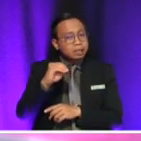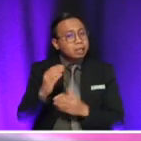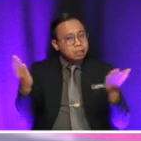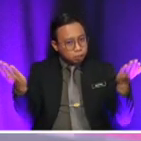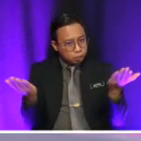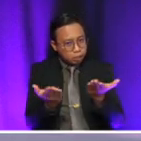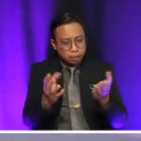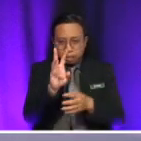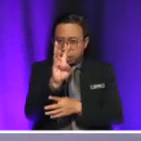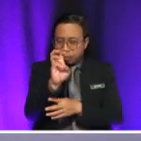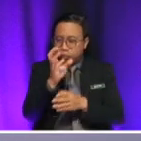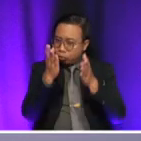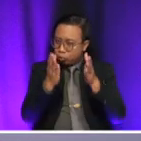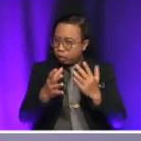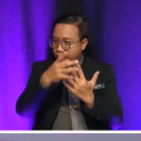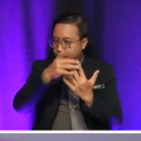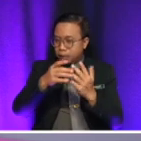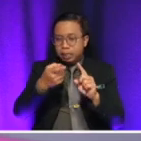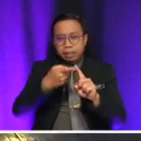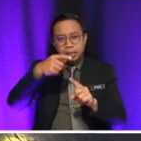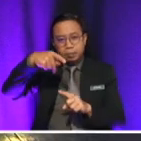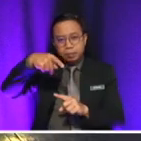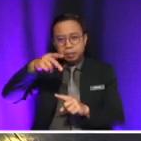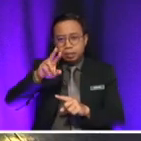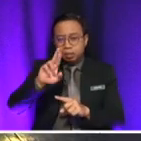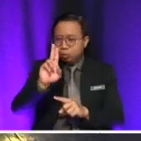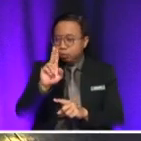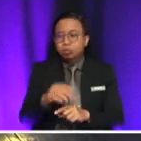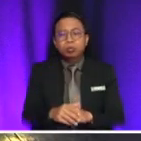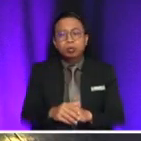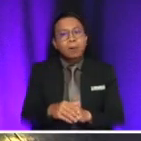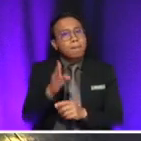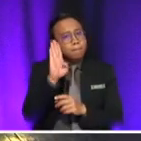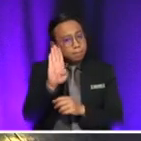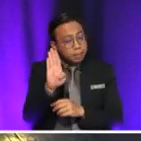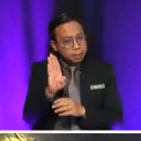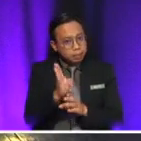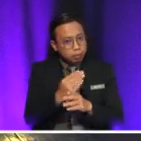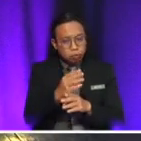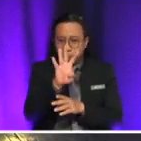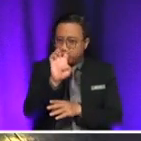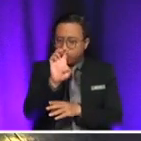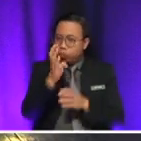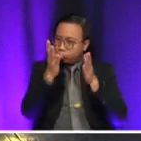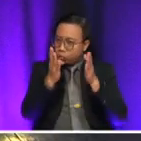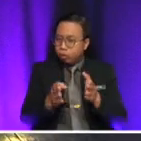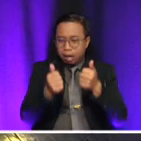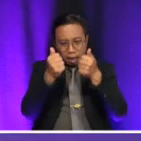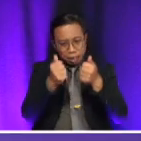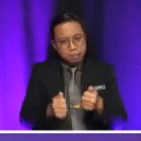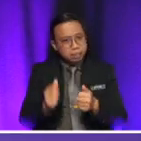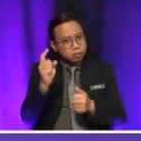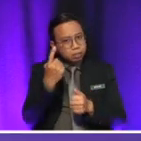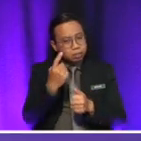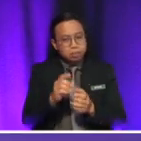60 orang dipilih melalui peliharanya dalam bentuk Bi mereka mencadangkan 40 orang ahli saja